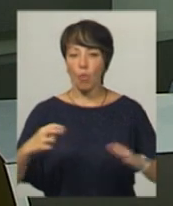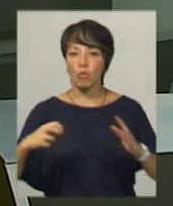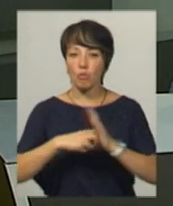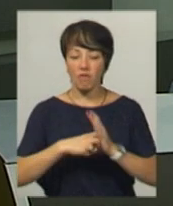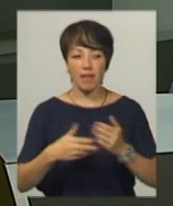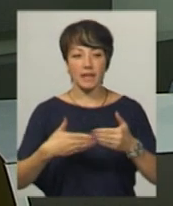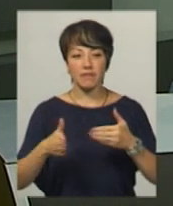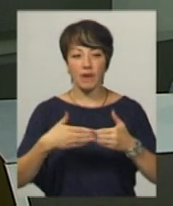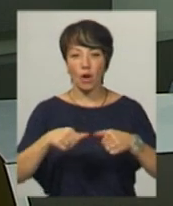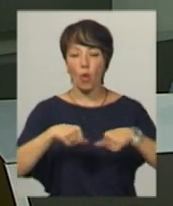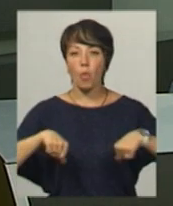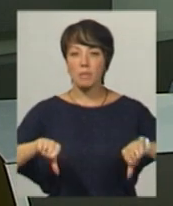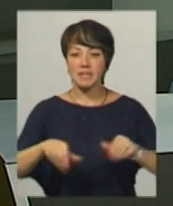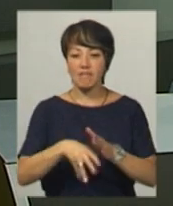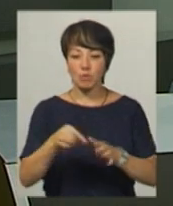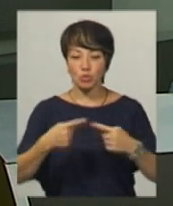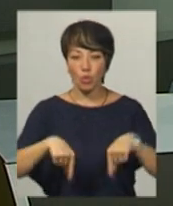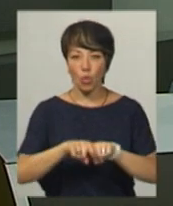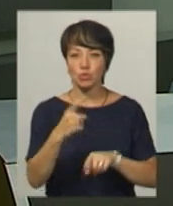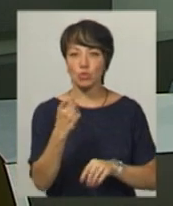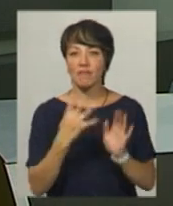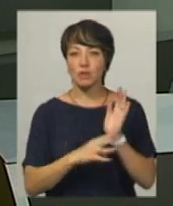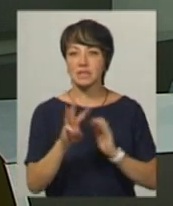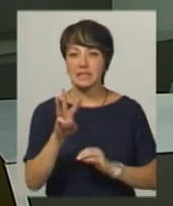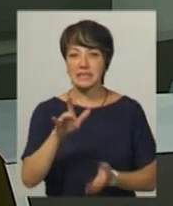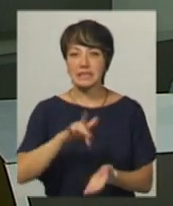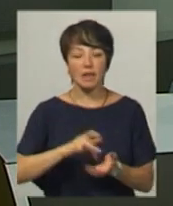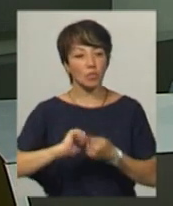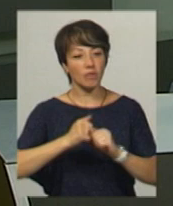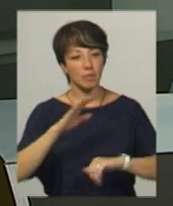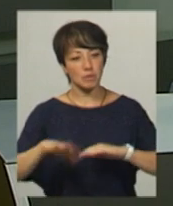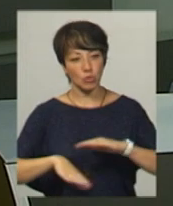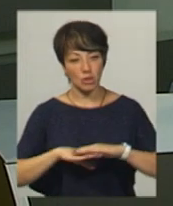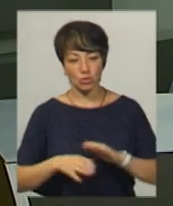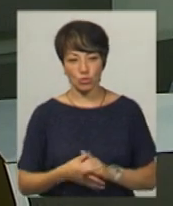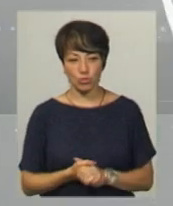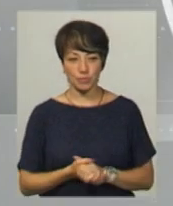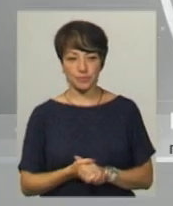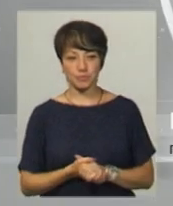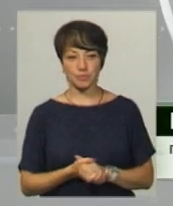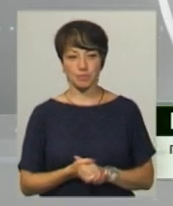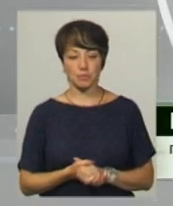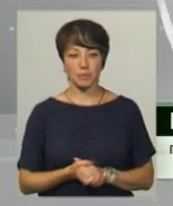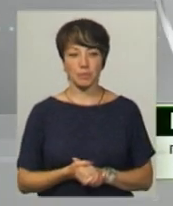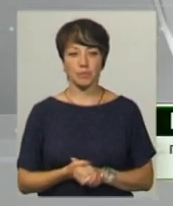опломбували двері комісії виборчого округу номер 193 з центром у Кам'янці-Подільському.